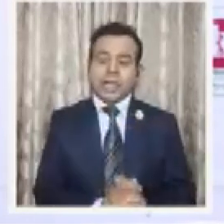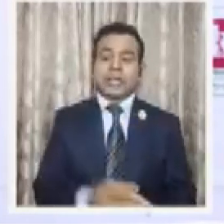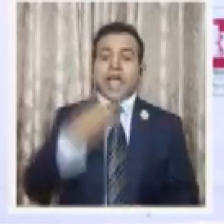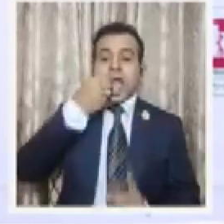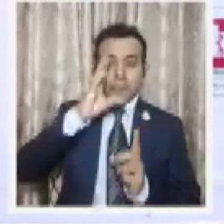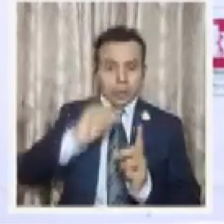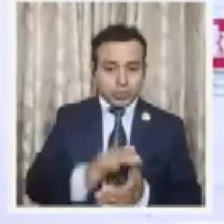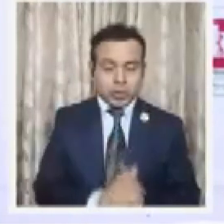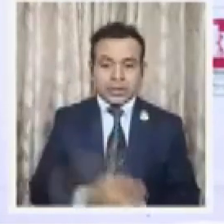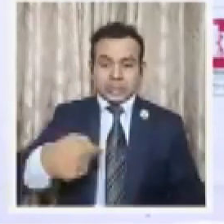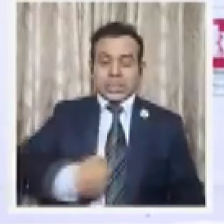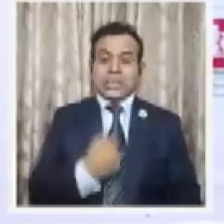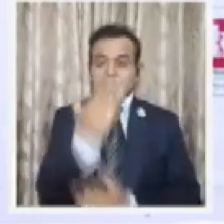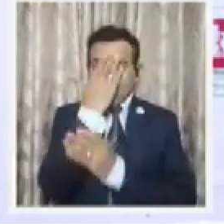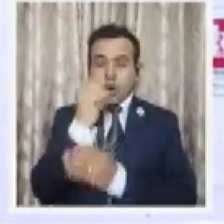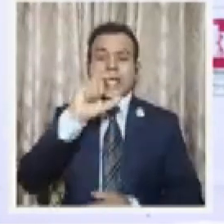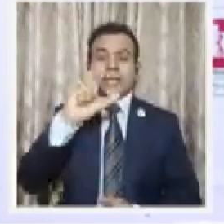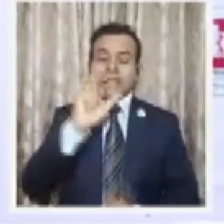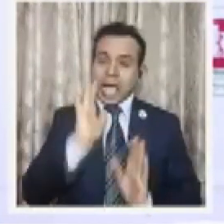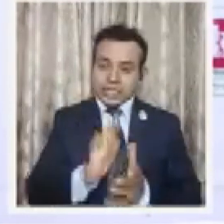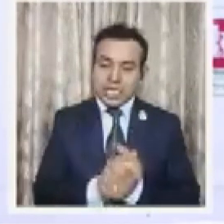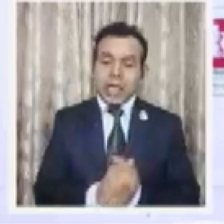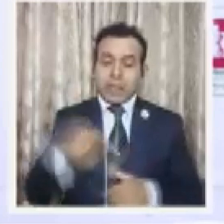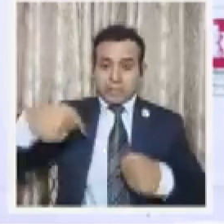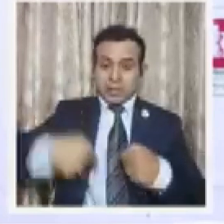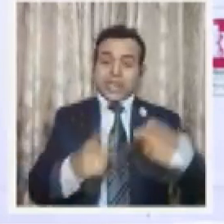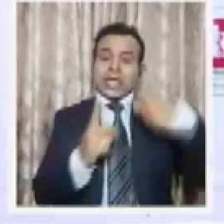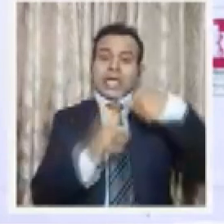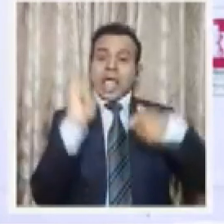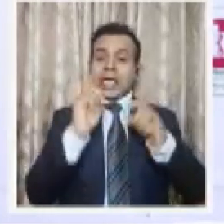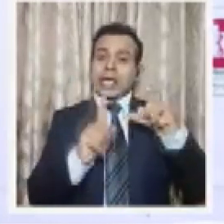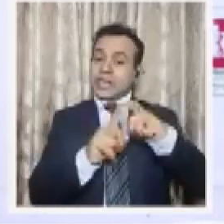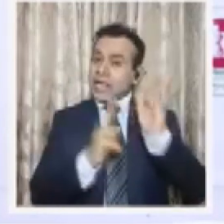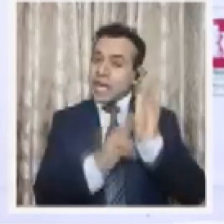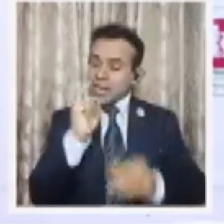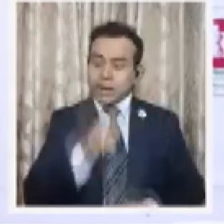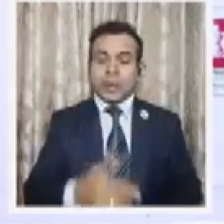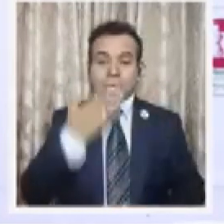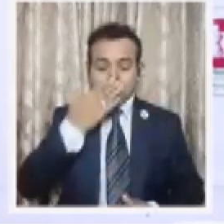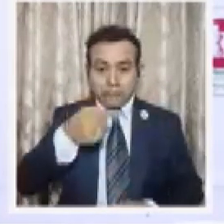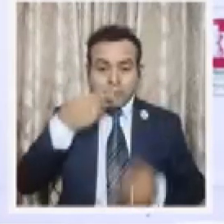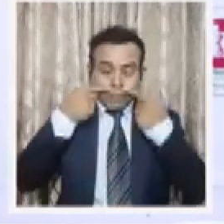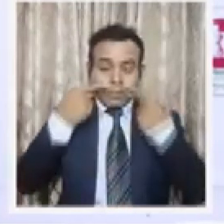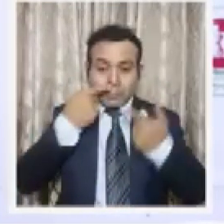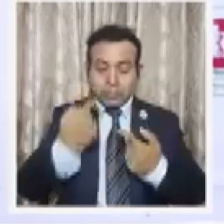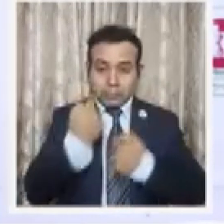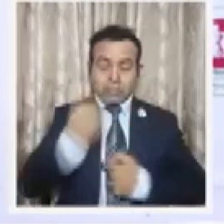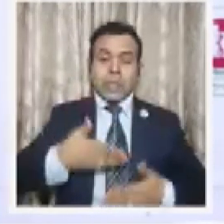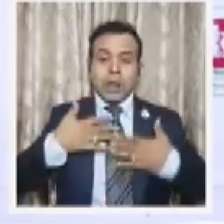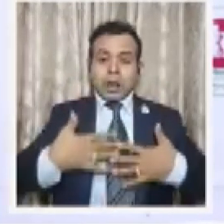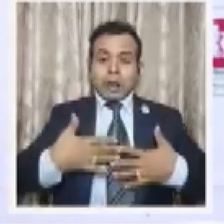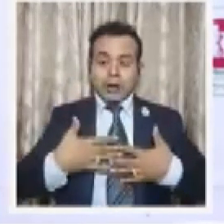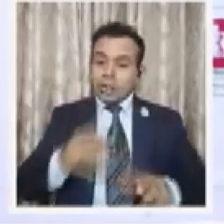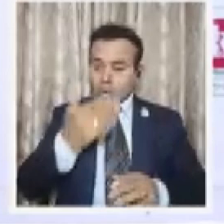উচ্চ রক্তচাপ, ডায়াবেটিস, ক্যান্সার, যে কোনো হৃদরোগের সমস্যা, কিডনির সমস্যা বা ফুসফুসের সমস্যা,